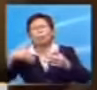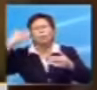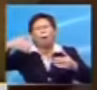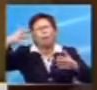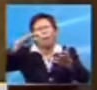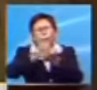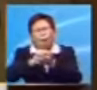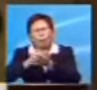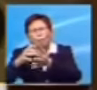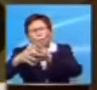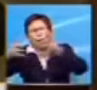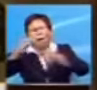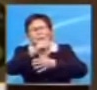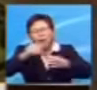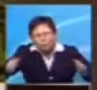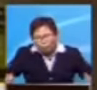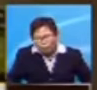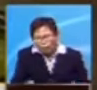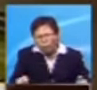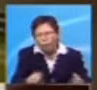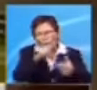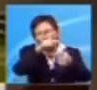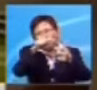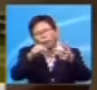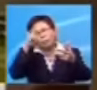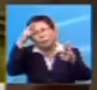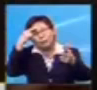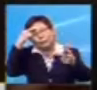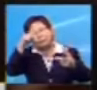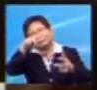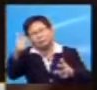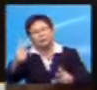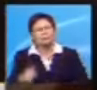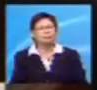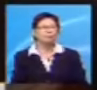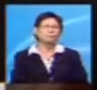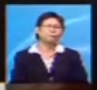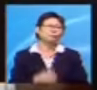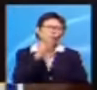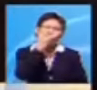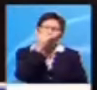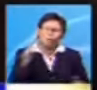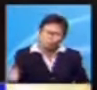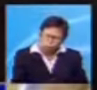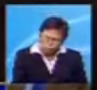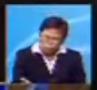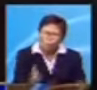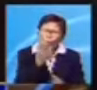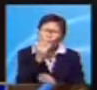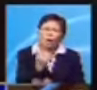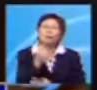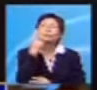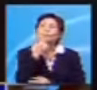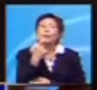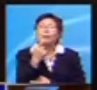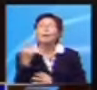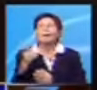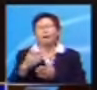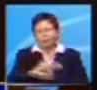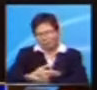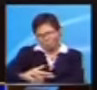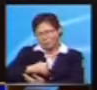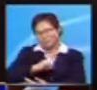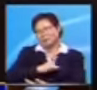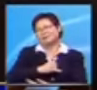hari S didorong beberapa faktor lain mendorong saya adalah anak Sayalah yang